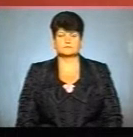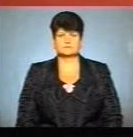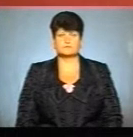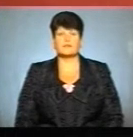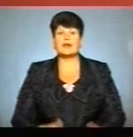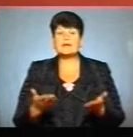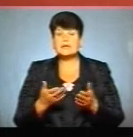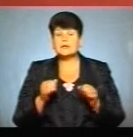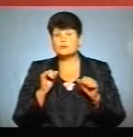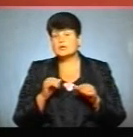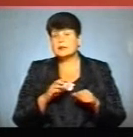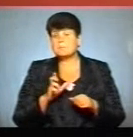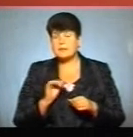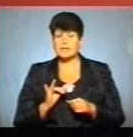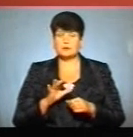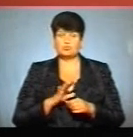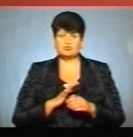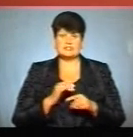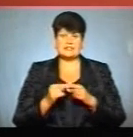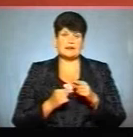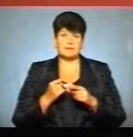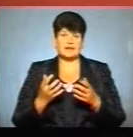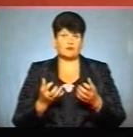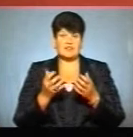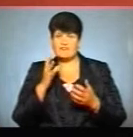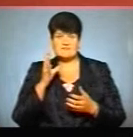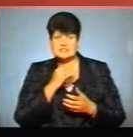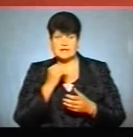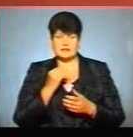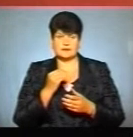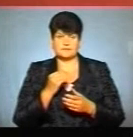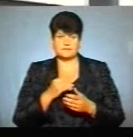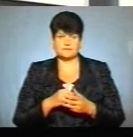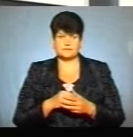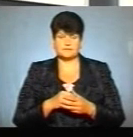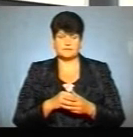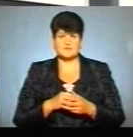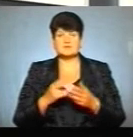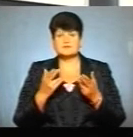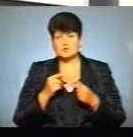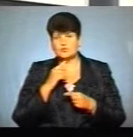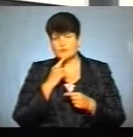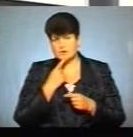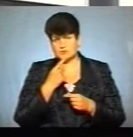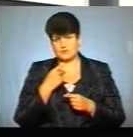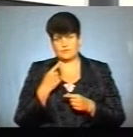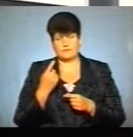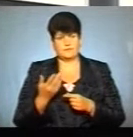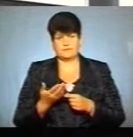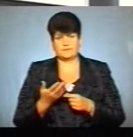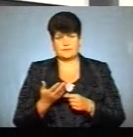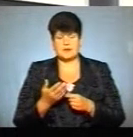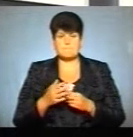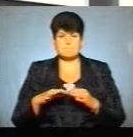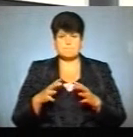Які могли би бути наслідки, якби рятувальники не встигли так зреагувати швидко? Звичайно, важко прогнозувати